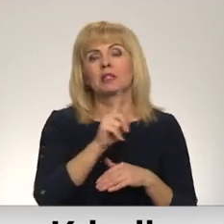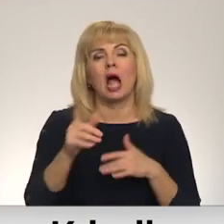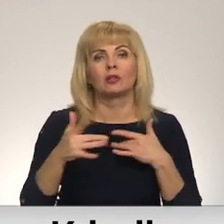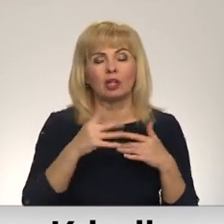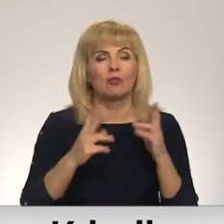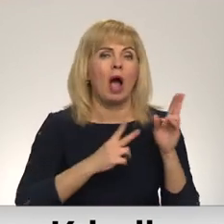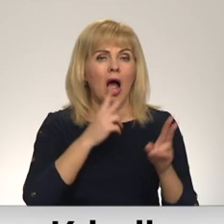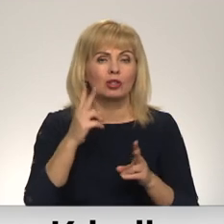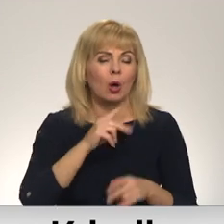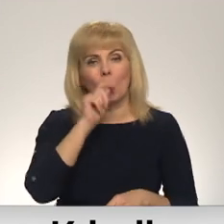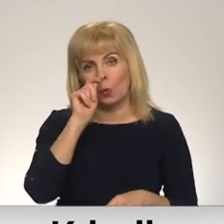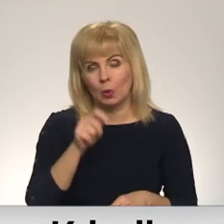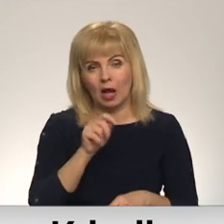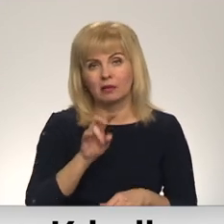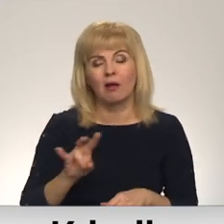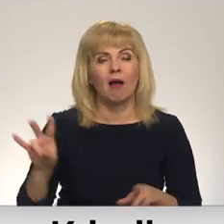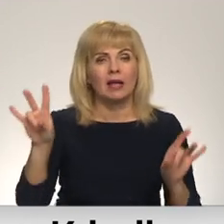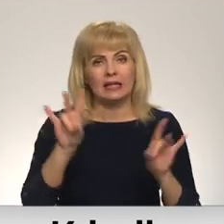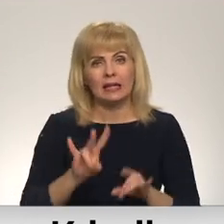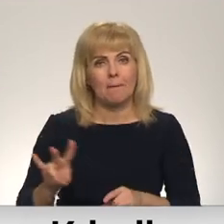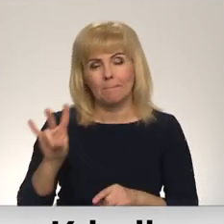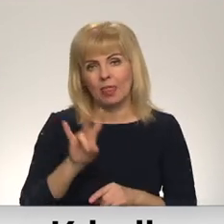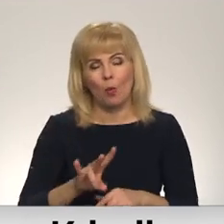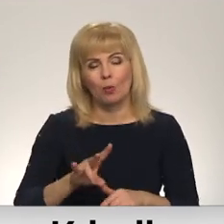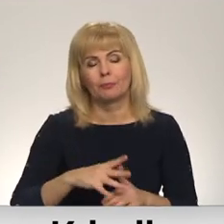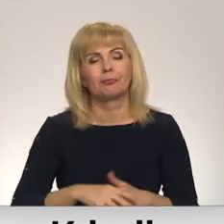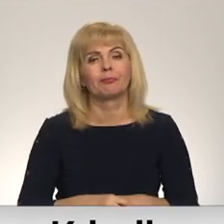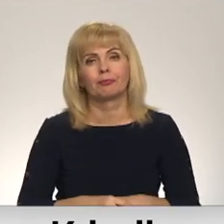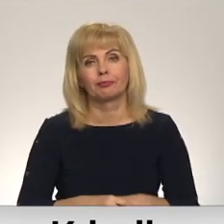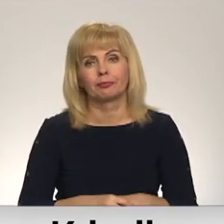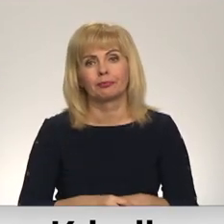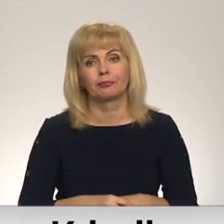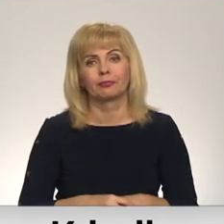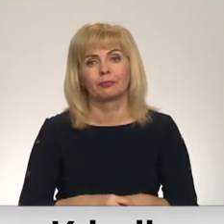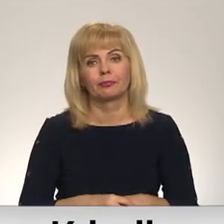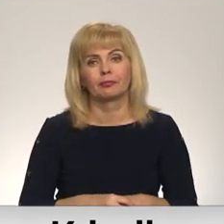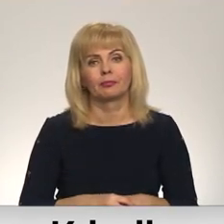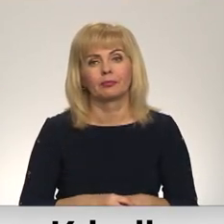atskaņos Ukrainas himnu. Līga Gaigala un Pēters Barkēvičs, Latvijas televīzija.